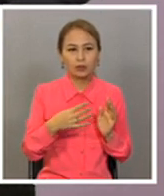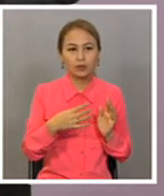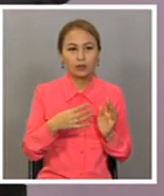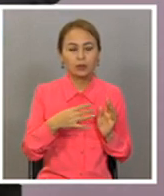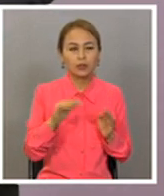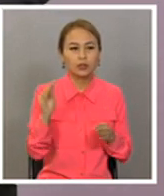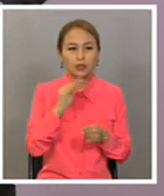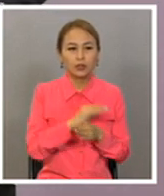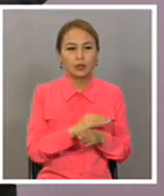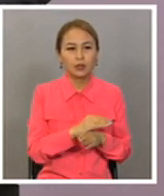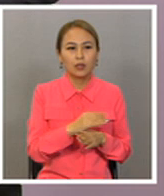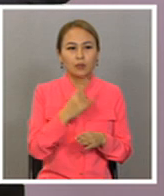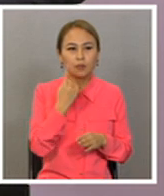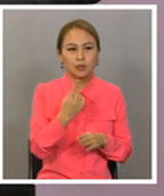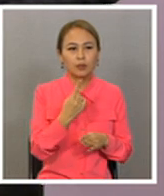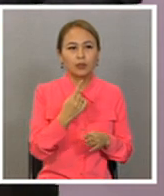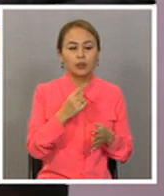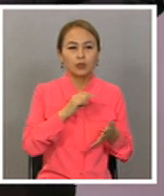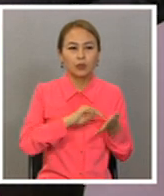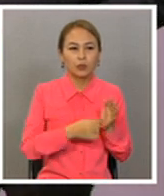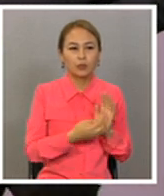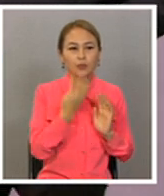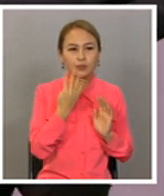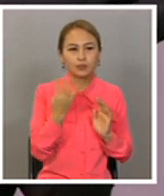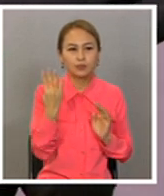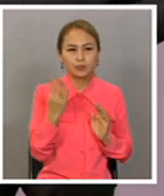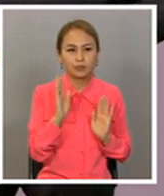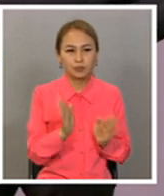Және 1 мен 4-тің көбейтіндісі 4 кетен.